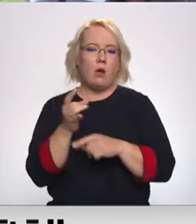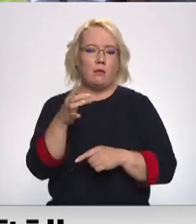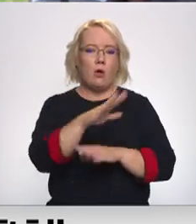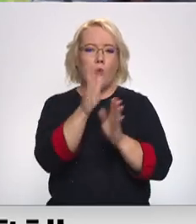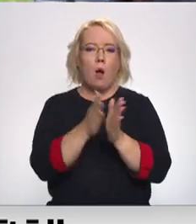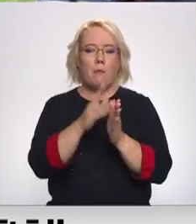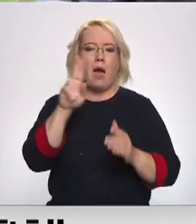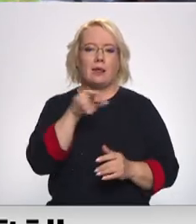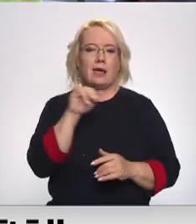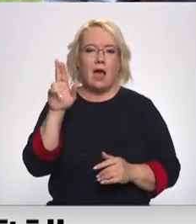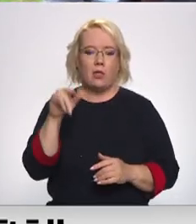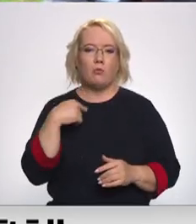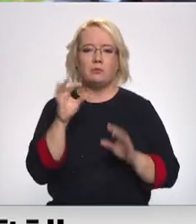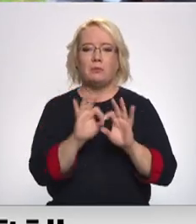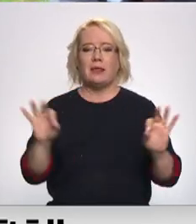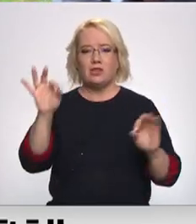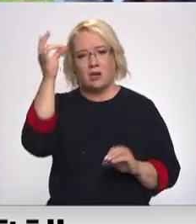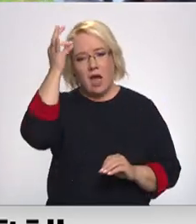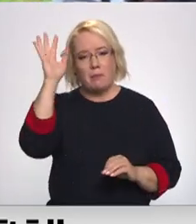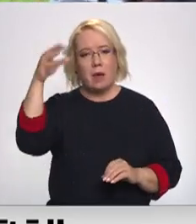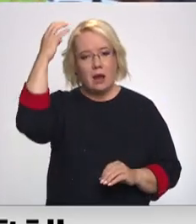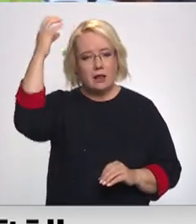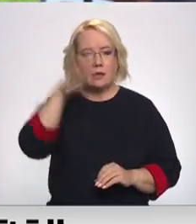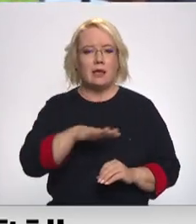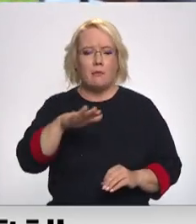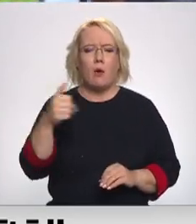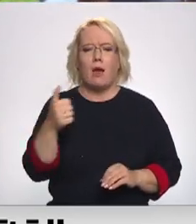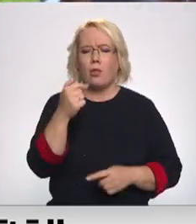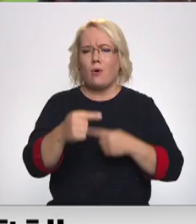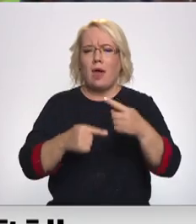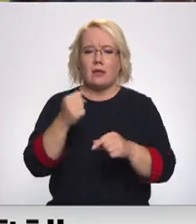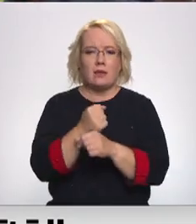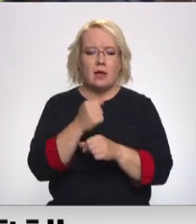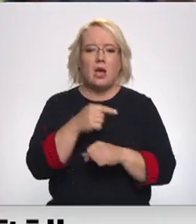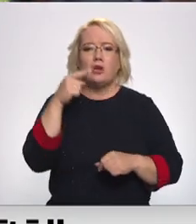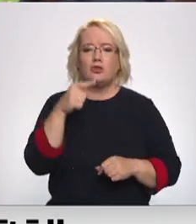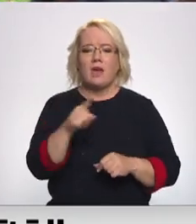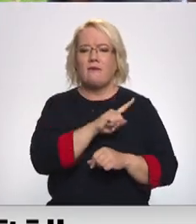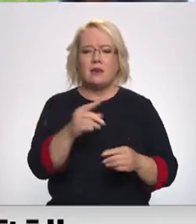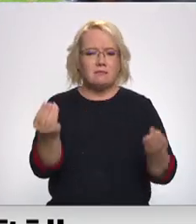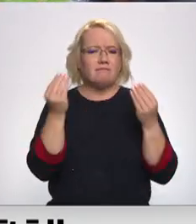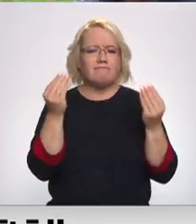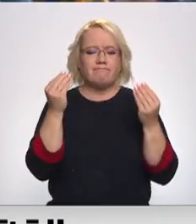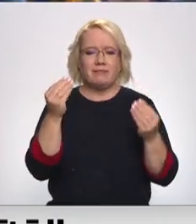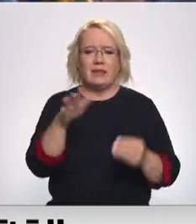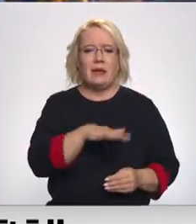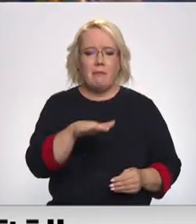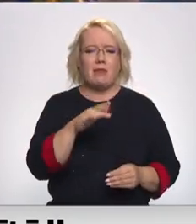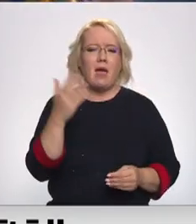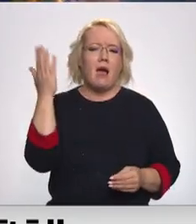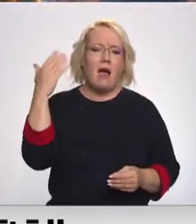atmiņa par karalisko ģimeni, par to, ko viņi ir darījuši gadu gaitā, un šī ir pati filantropiskākā karaliskā ģimene, kāda mums ir